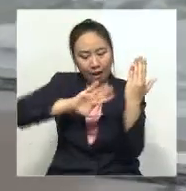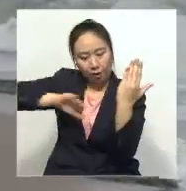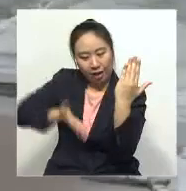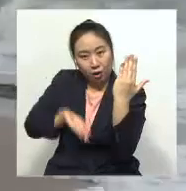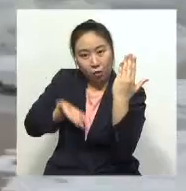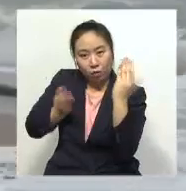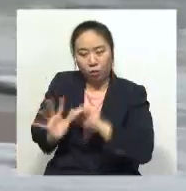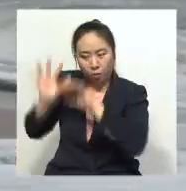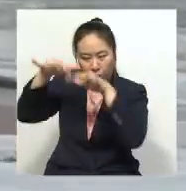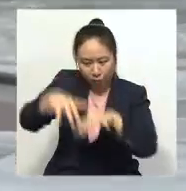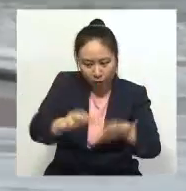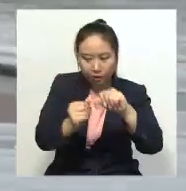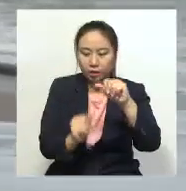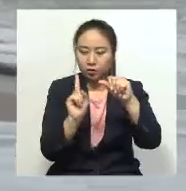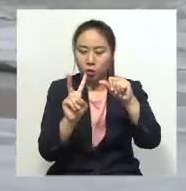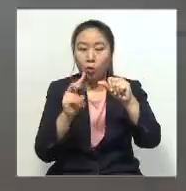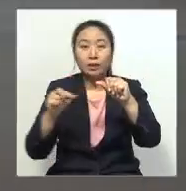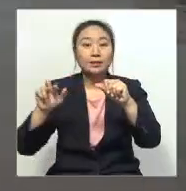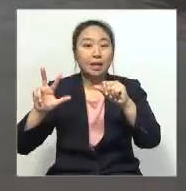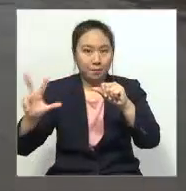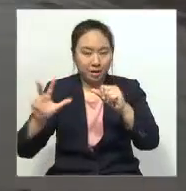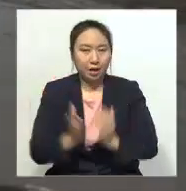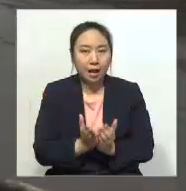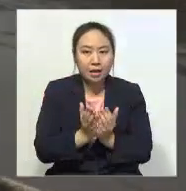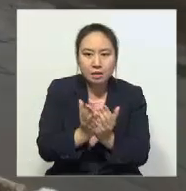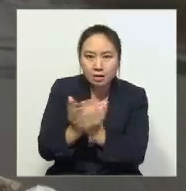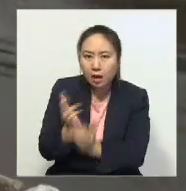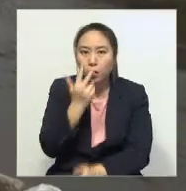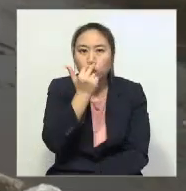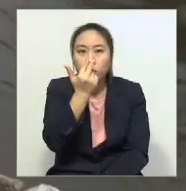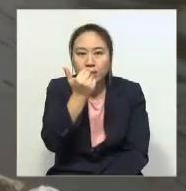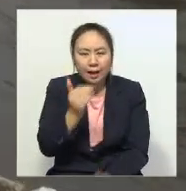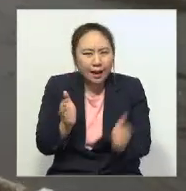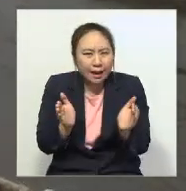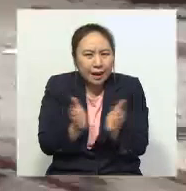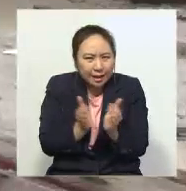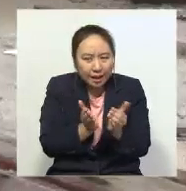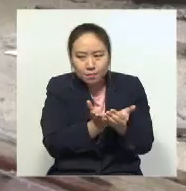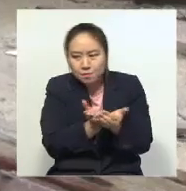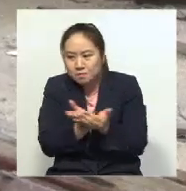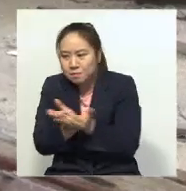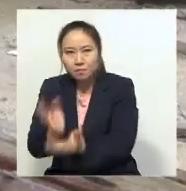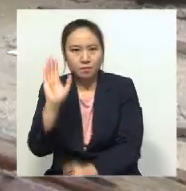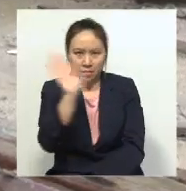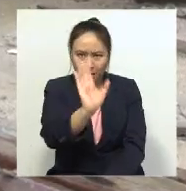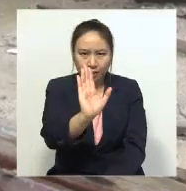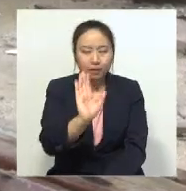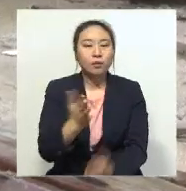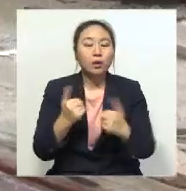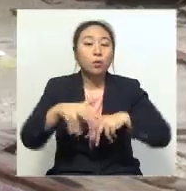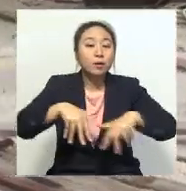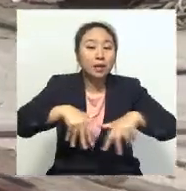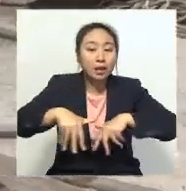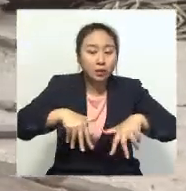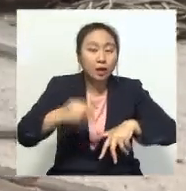สูง 2-3 เมตรขอให้ชาวเรือเดินเรือด้วยความระมัดระวังนะคะส่วนเรือเล็กควรงดออกจากฝั่งประชาชนที่